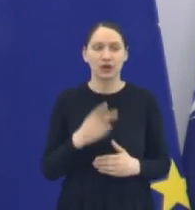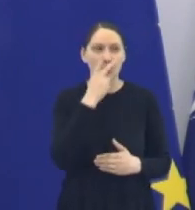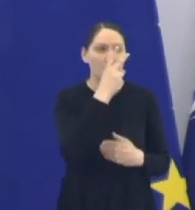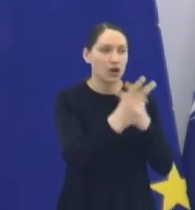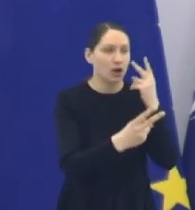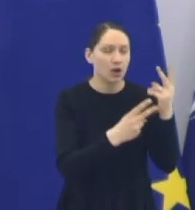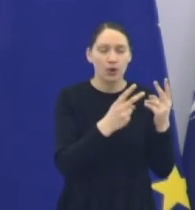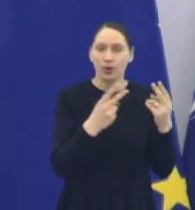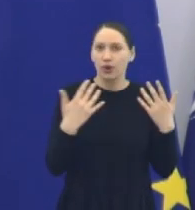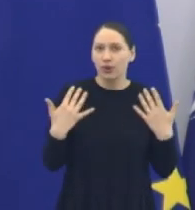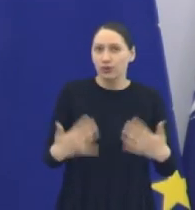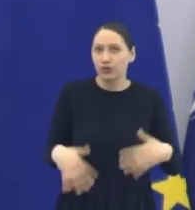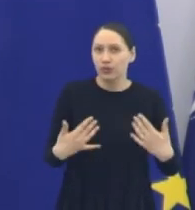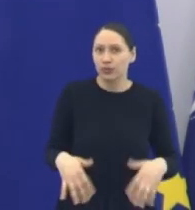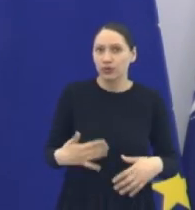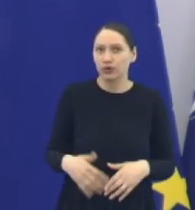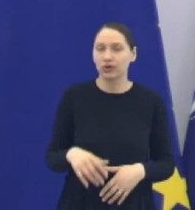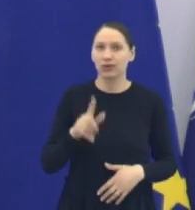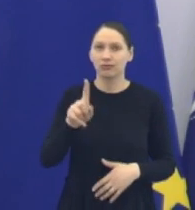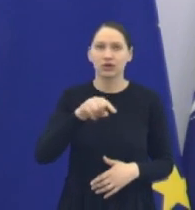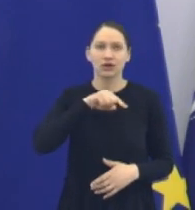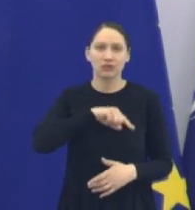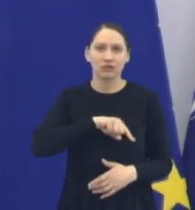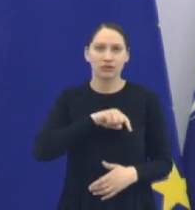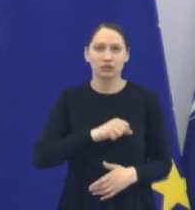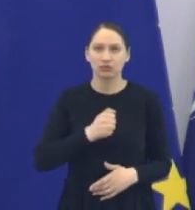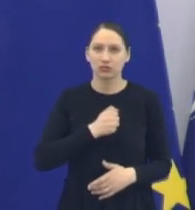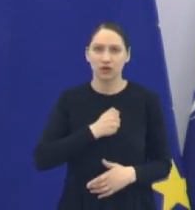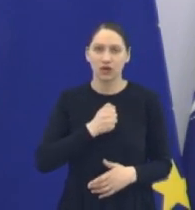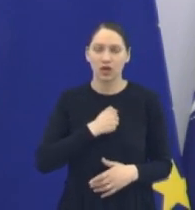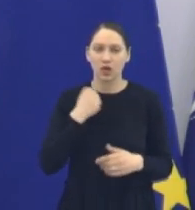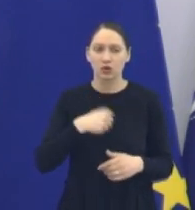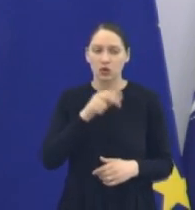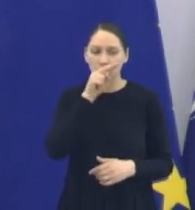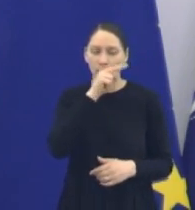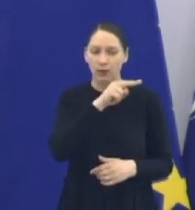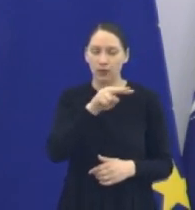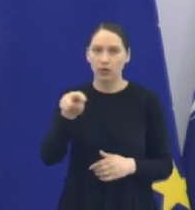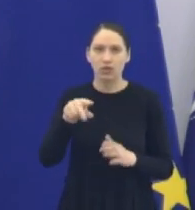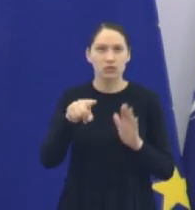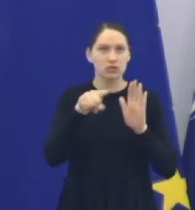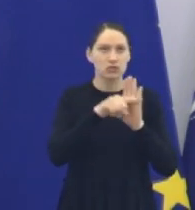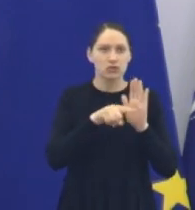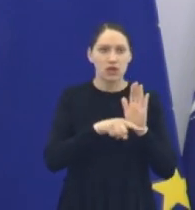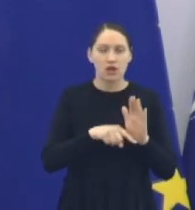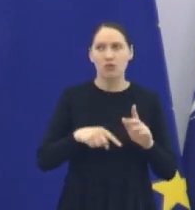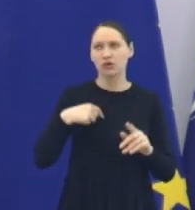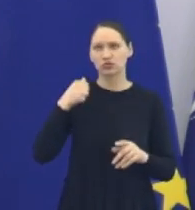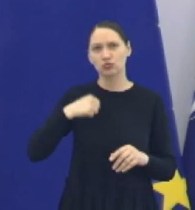stiprus. Deja, tie įspūdžiai yra tikrai labai neigiami, žmogiškai